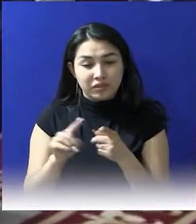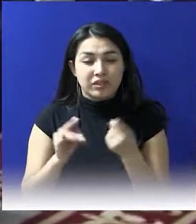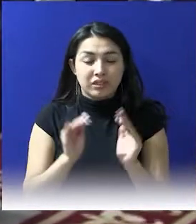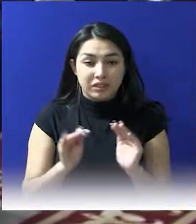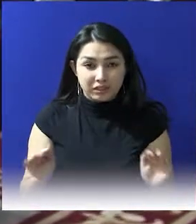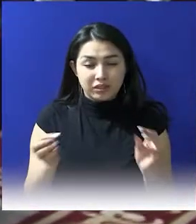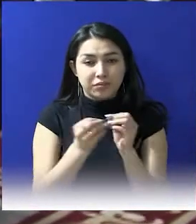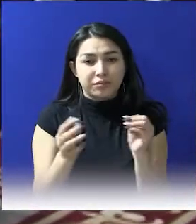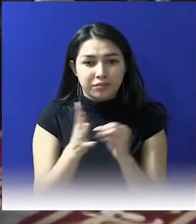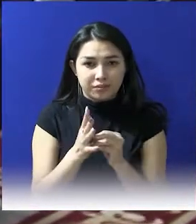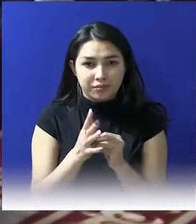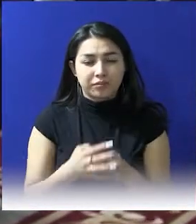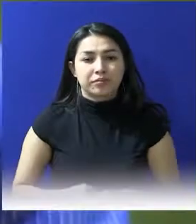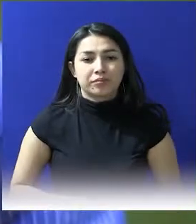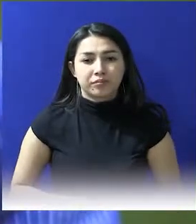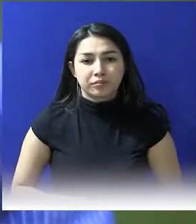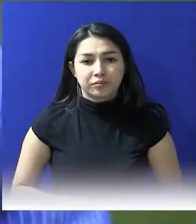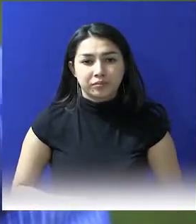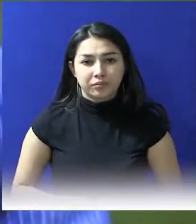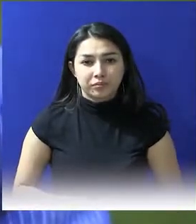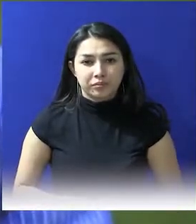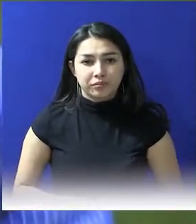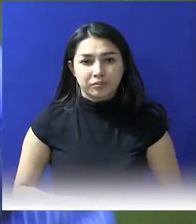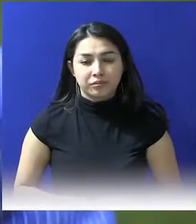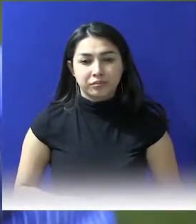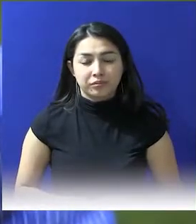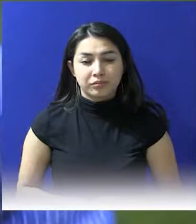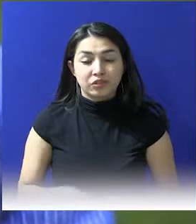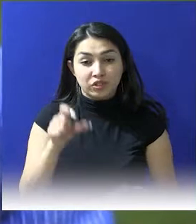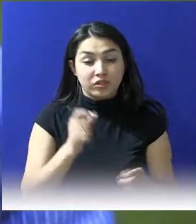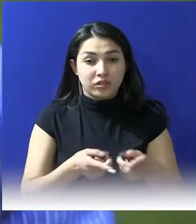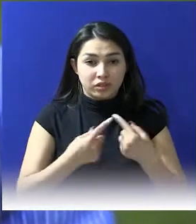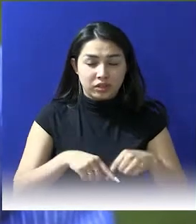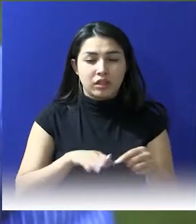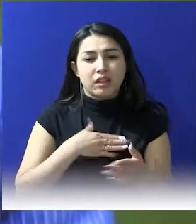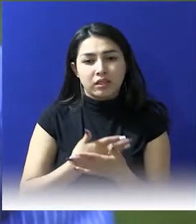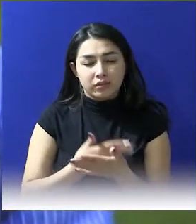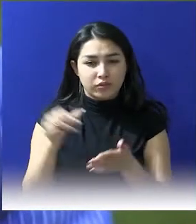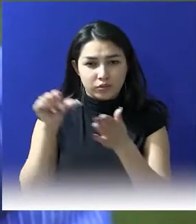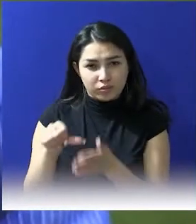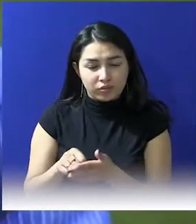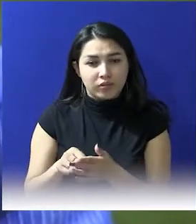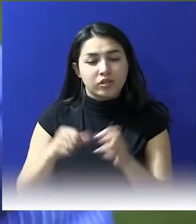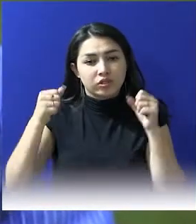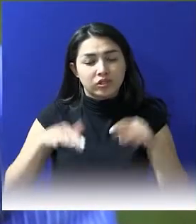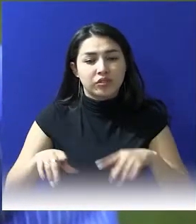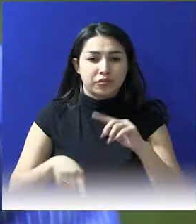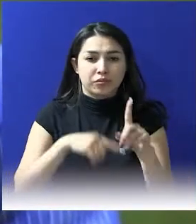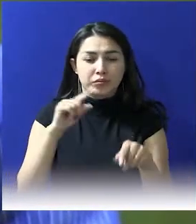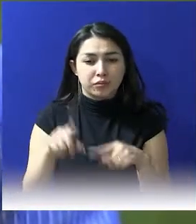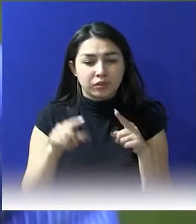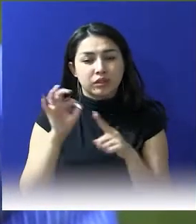Бахатты Балалық шах 15. Партия мүшелері. Члены партии должны активно участвовать в решении вопросов,